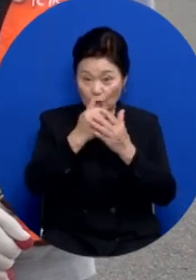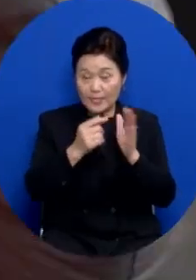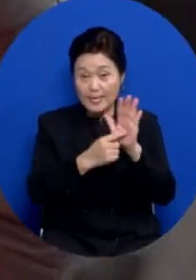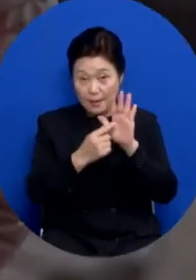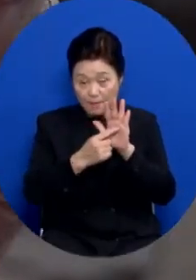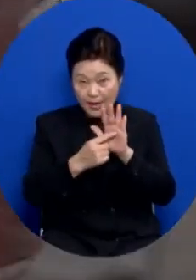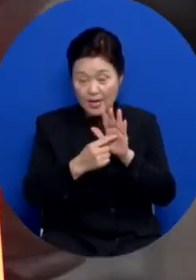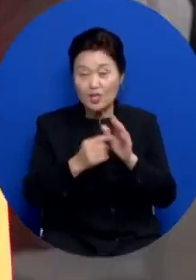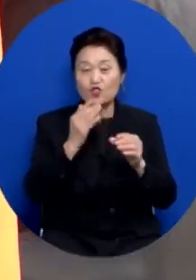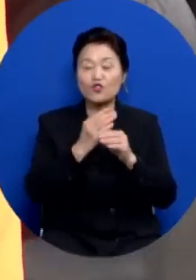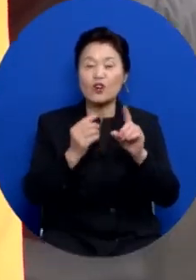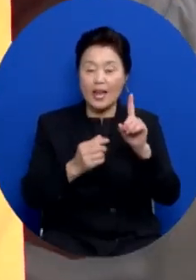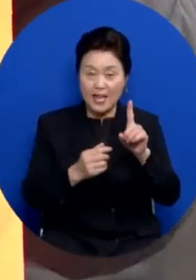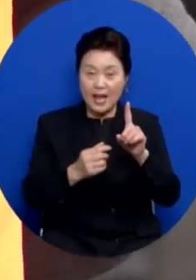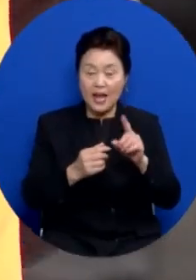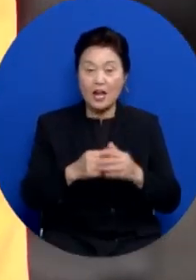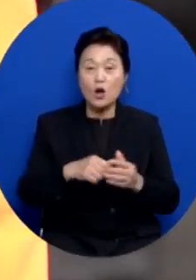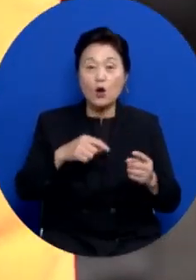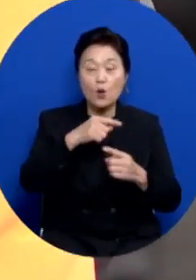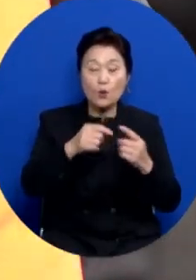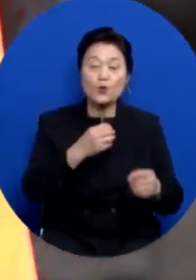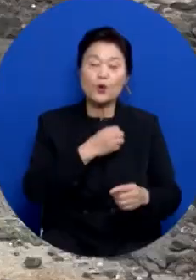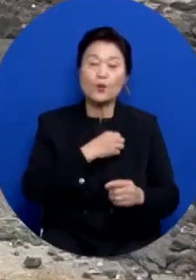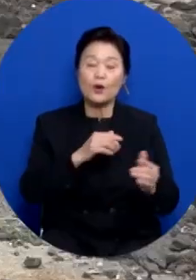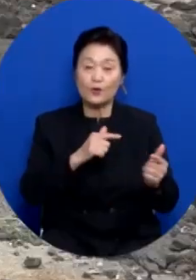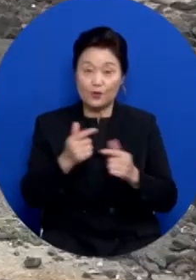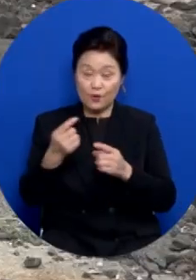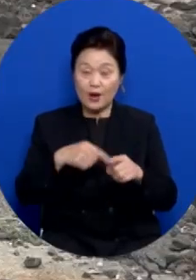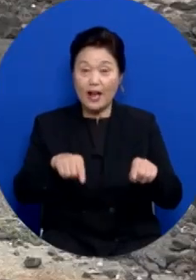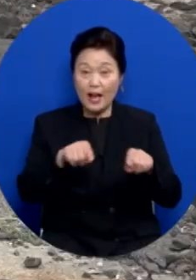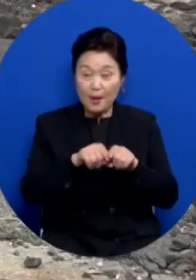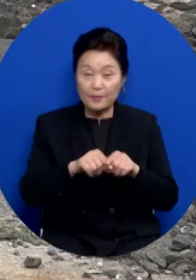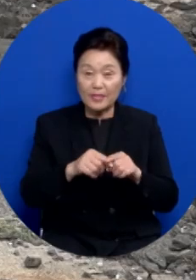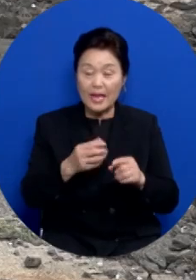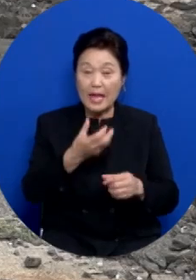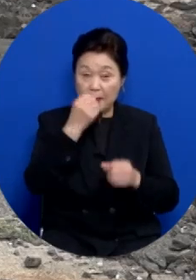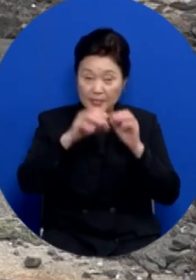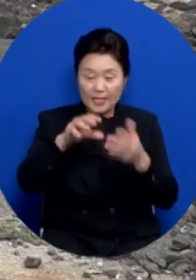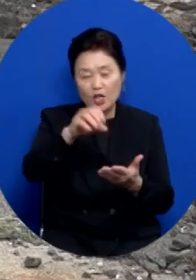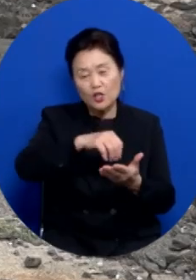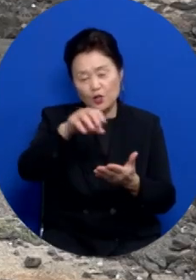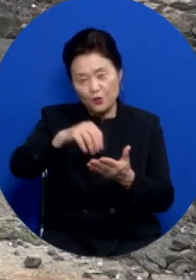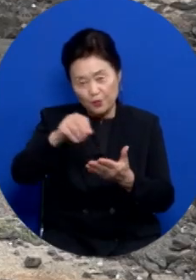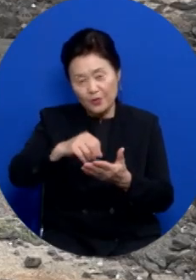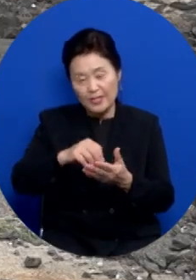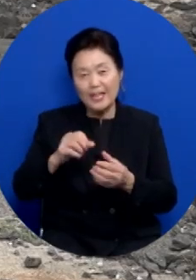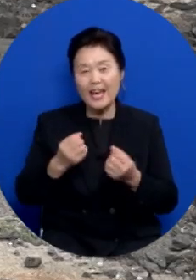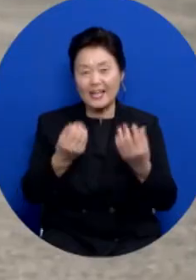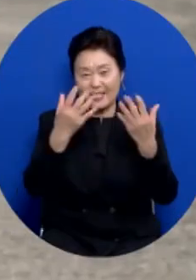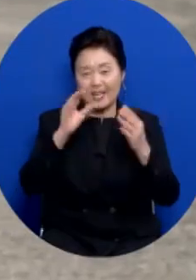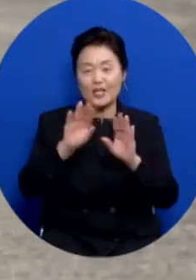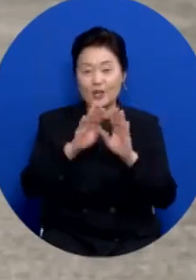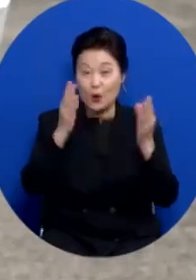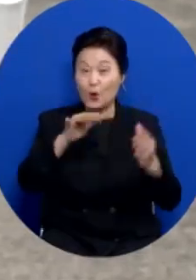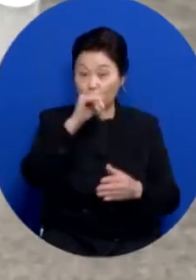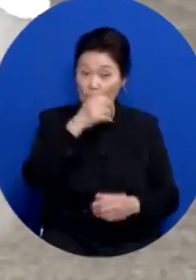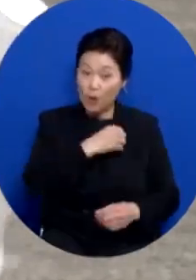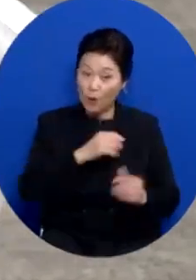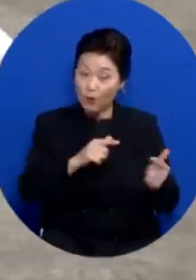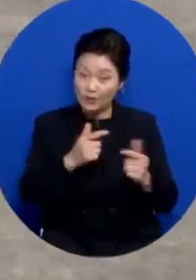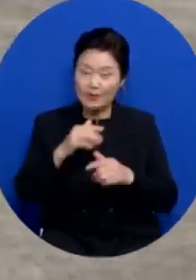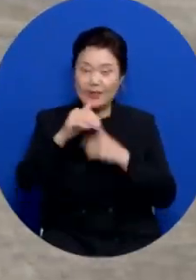일환으로 제주방송 운영위원회 회원들과 함께 해변 플로깅 사역을 기획했습니다. 회원들은